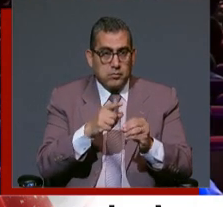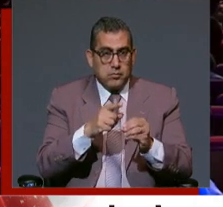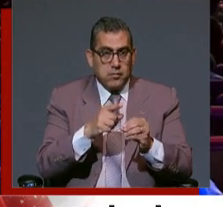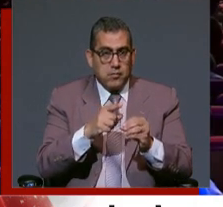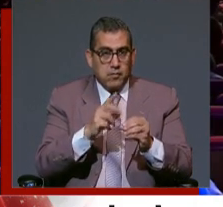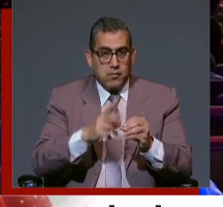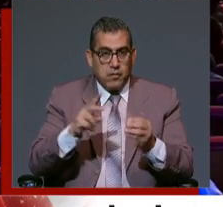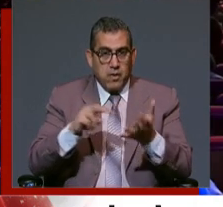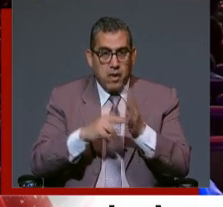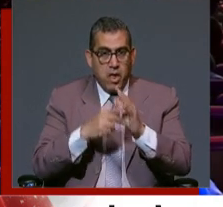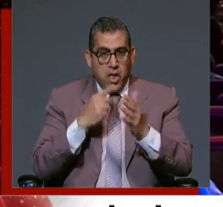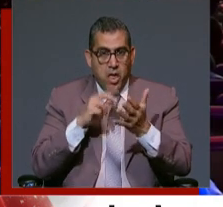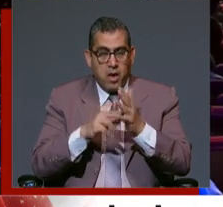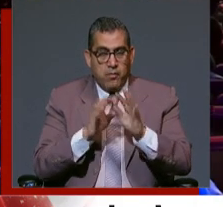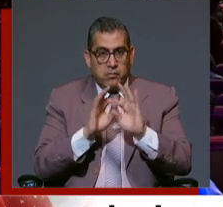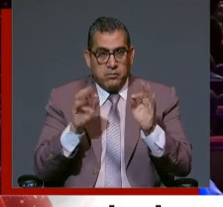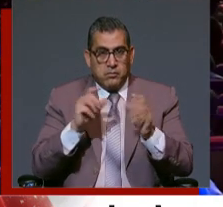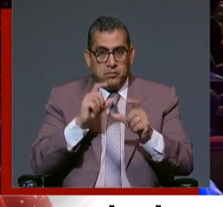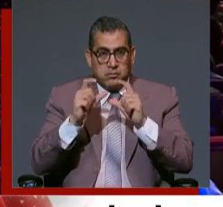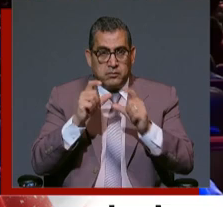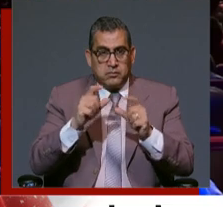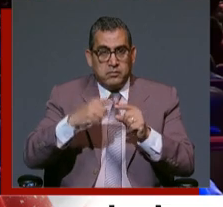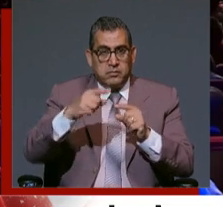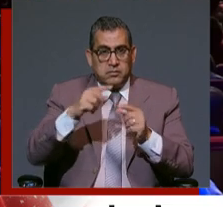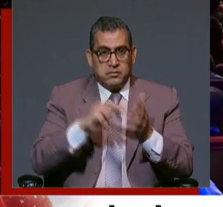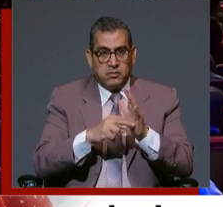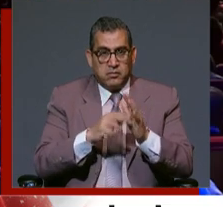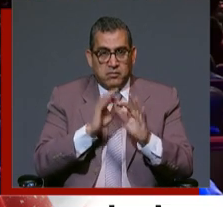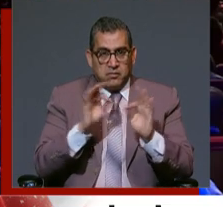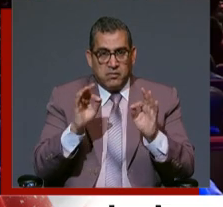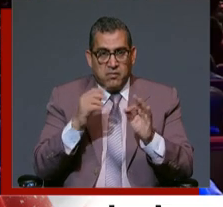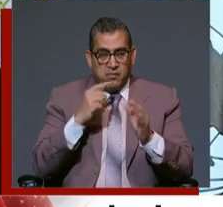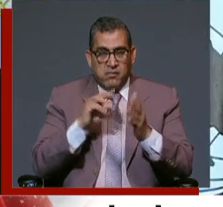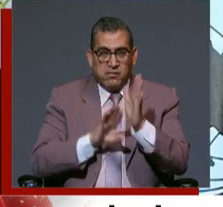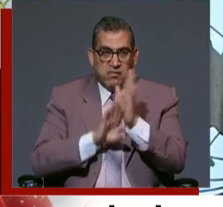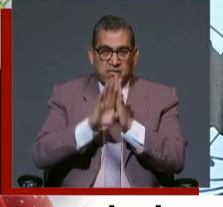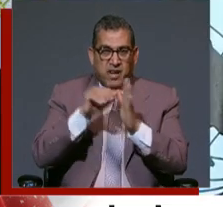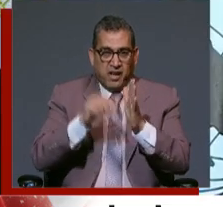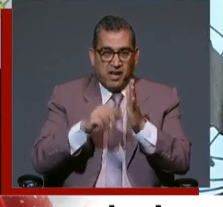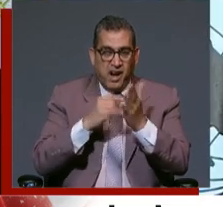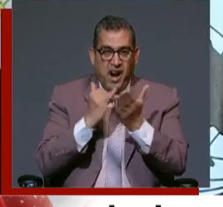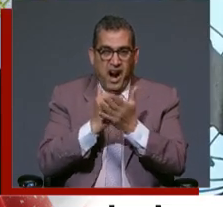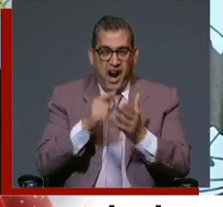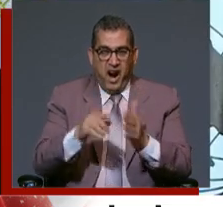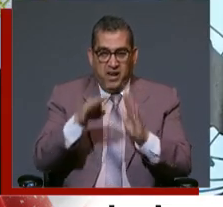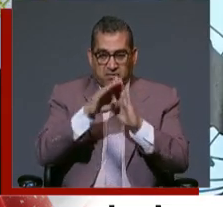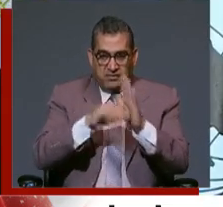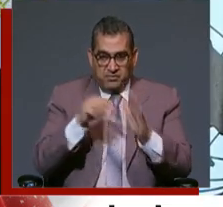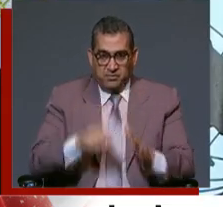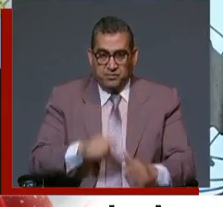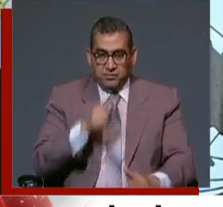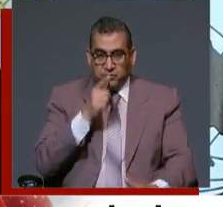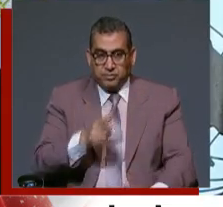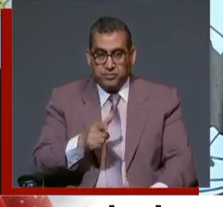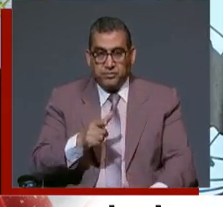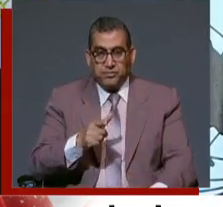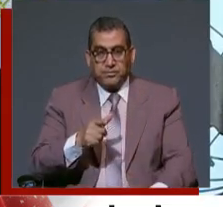من خلال البنوك متعددة الأطراف للتنمية. وفي هذا الإطار فإن